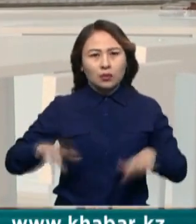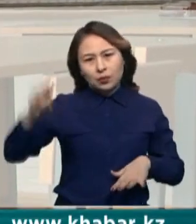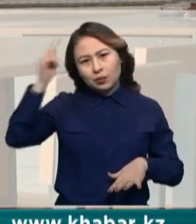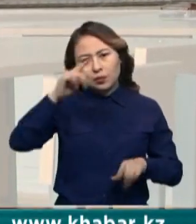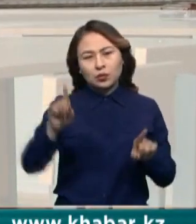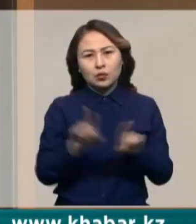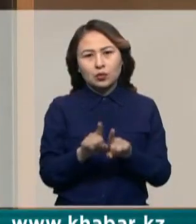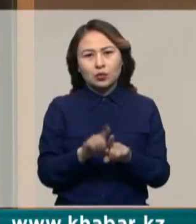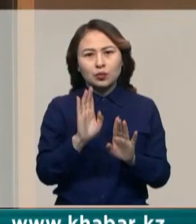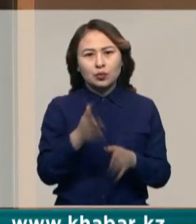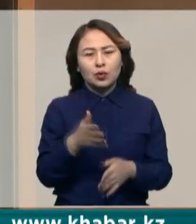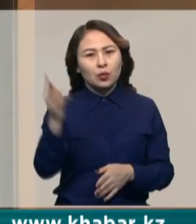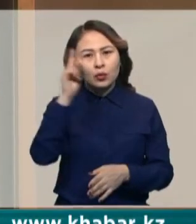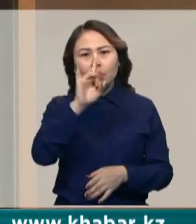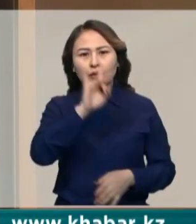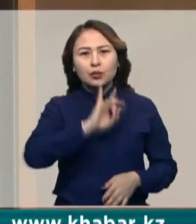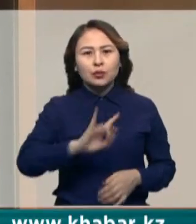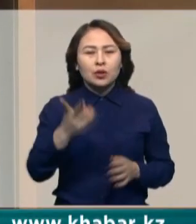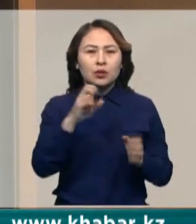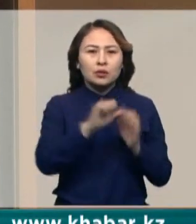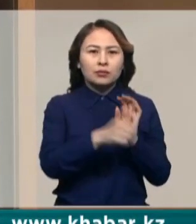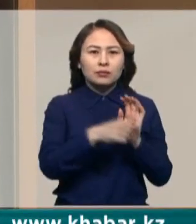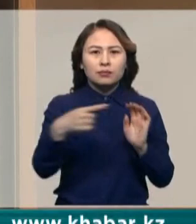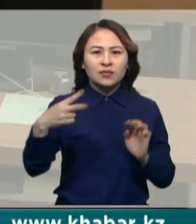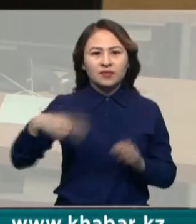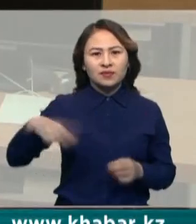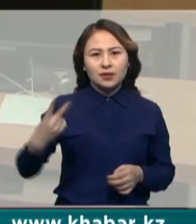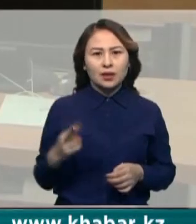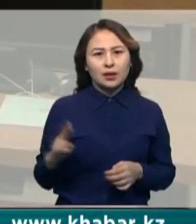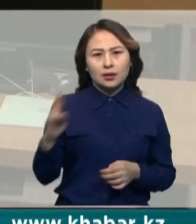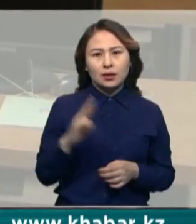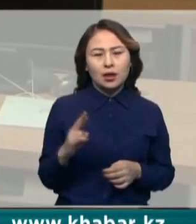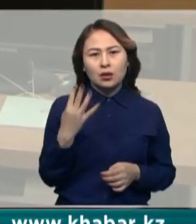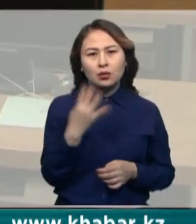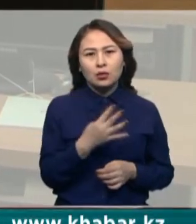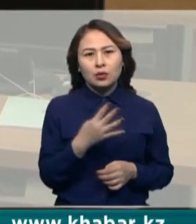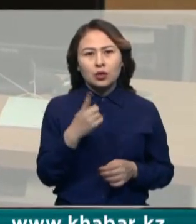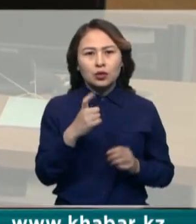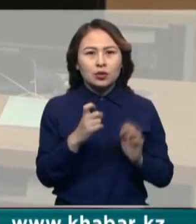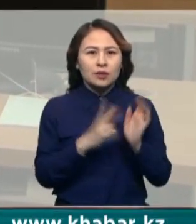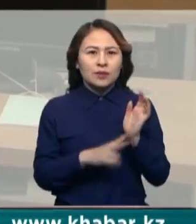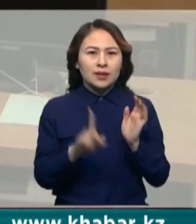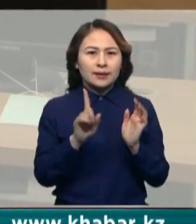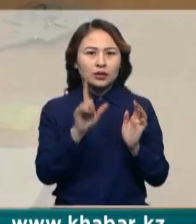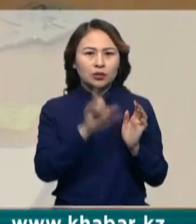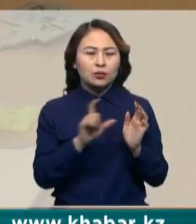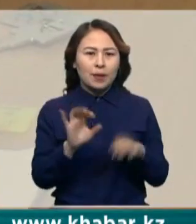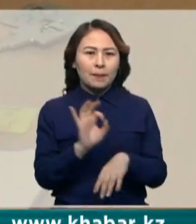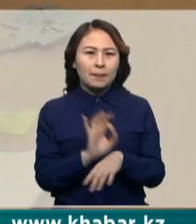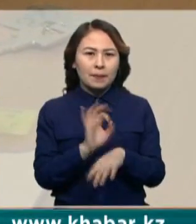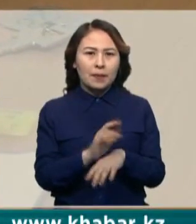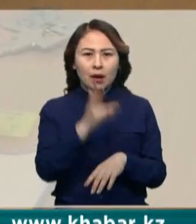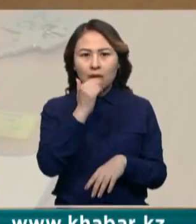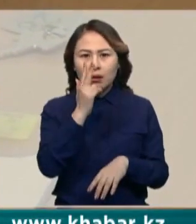да сабақ болмайды. Жалпы өңір бойынша 16 және 22 қаңтар аралығында 4171 адам тұмау